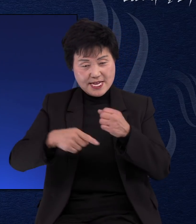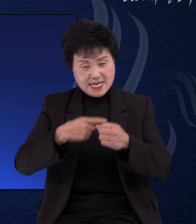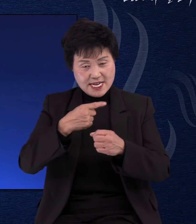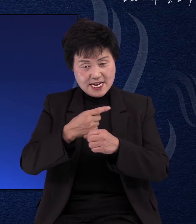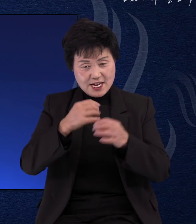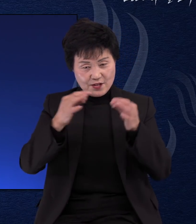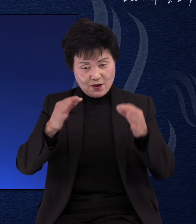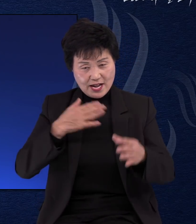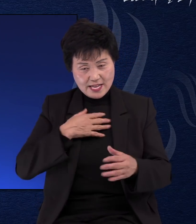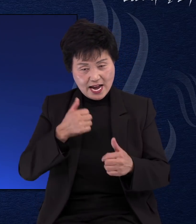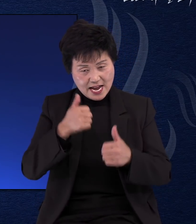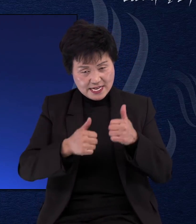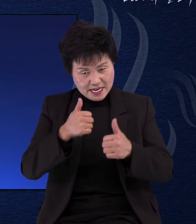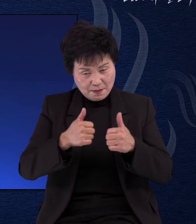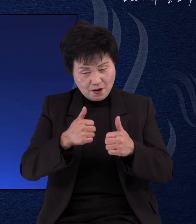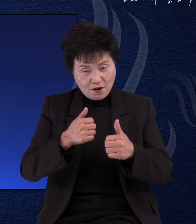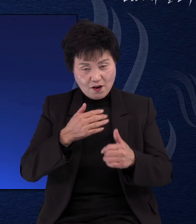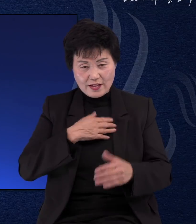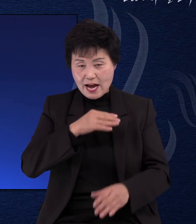내가 정금같이 나오는 줄 알고